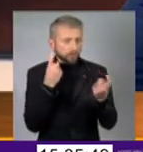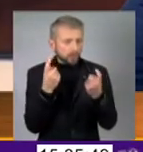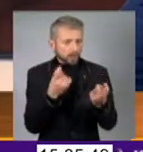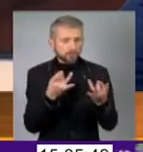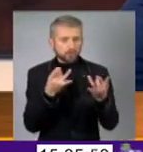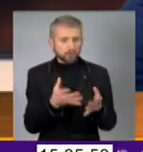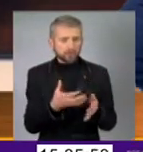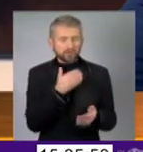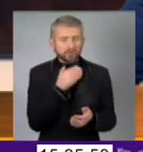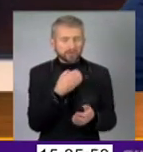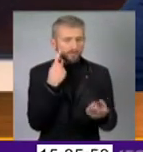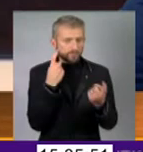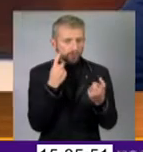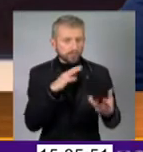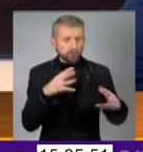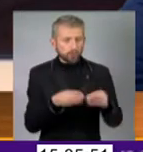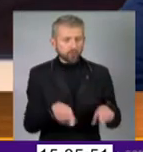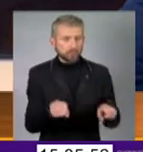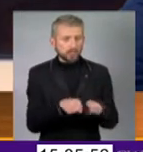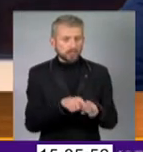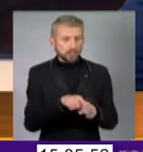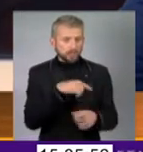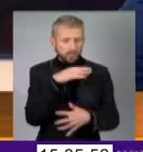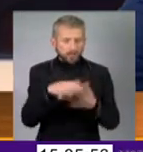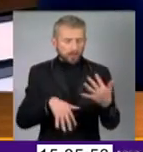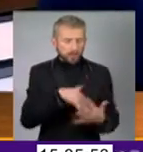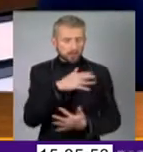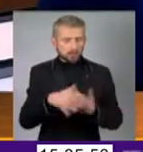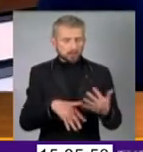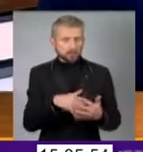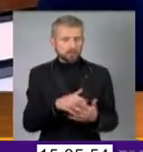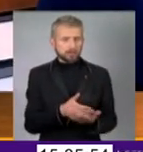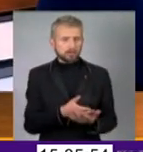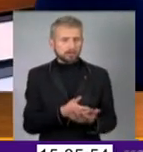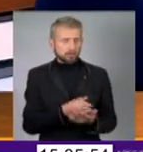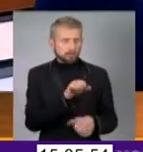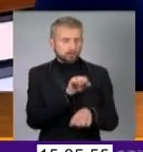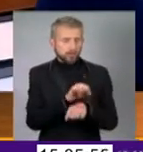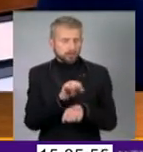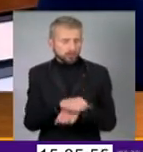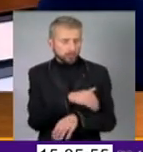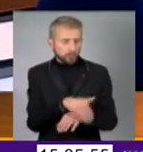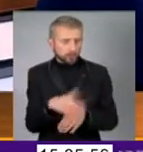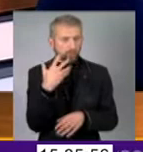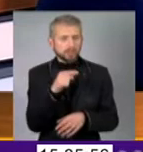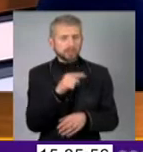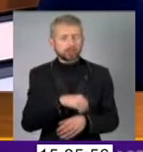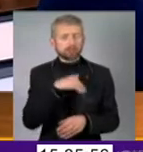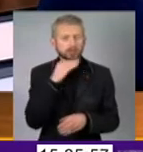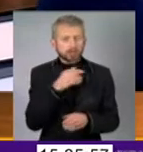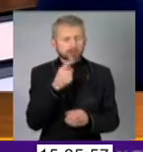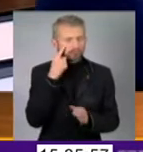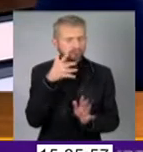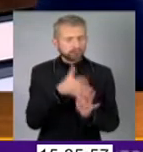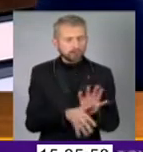просто її дефіцит, породжує такі хаотичні рухи про маніфестацію, прикриття вулиць. Коли ти достатньо доступно людині